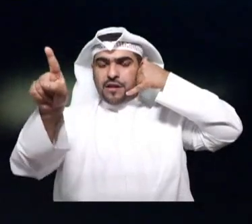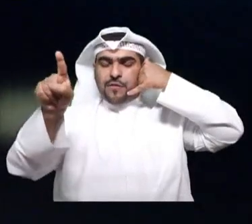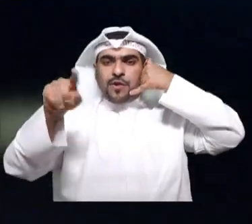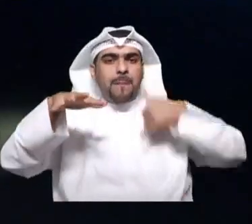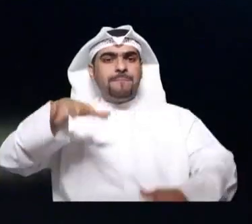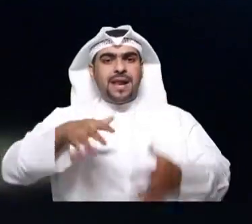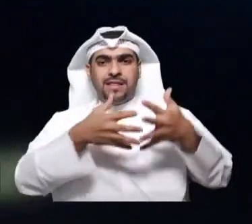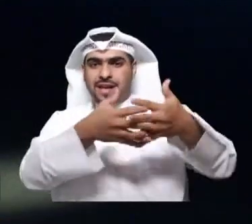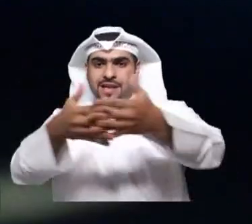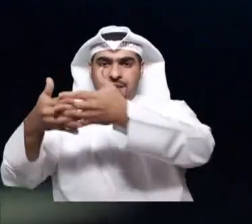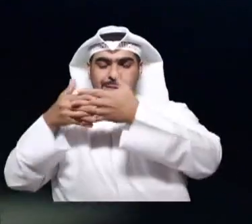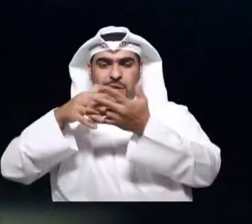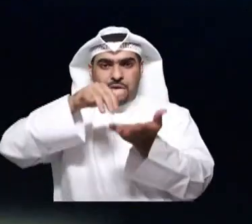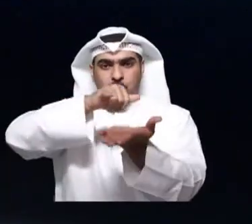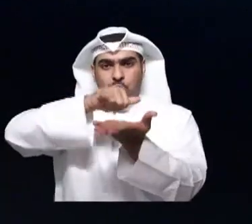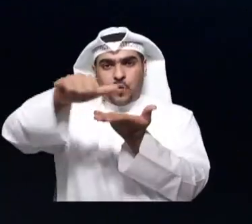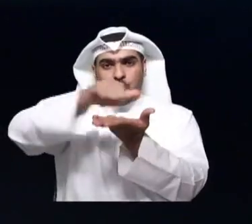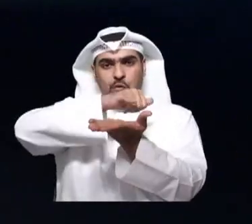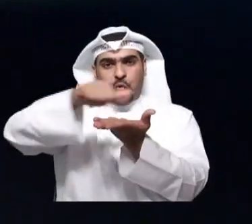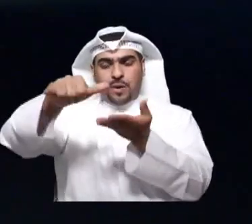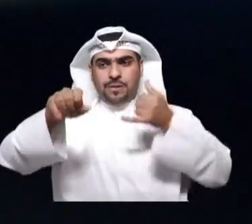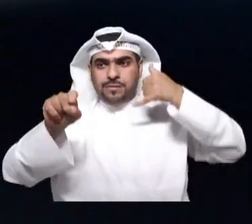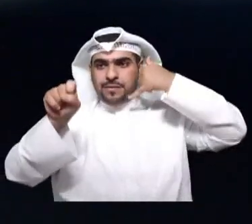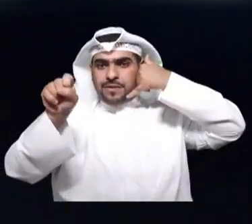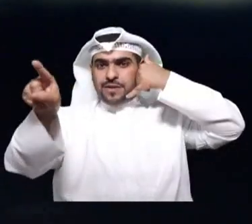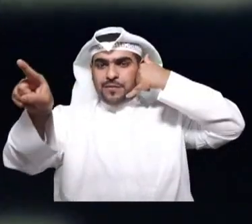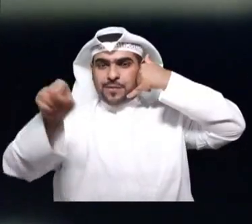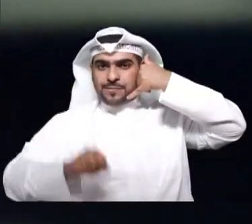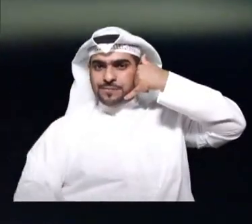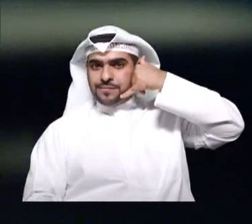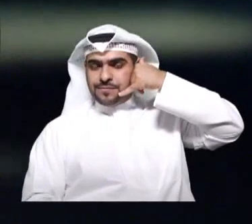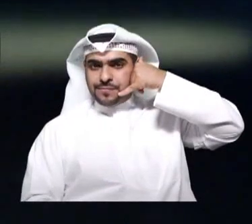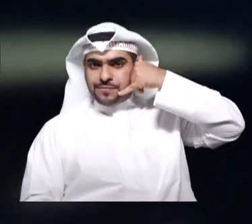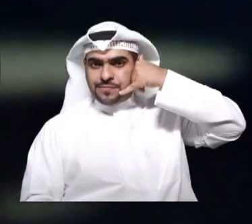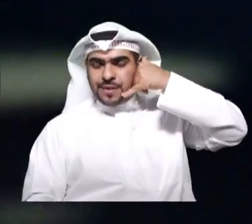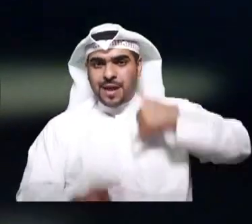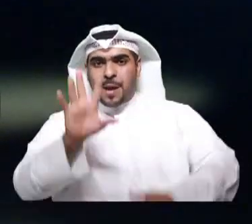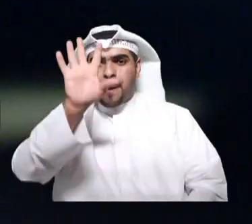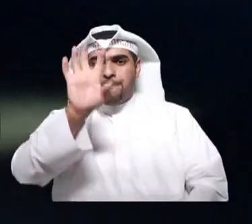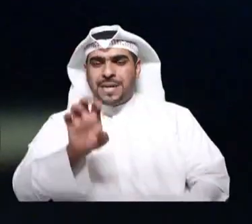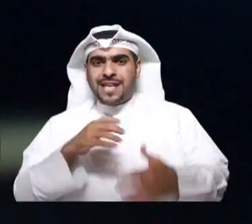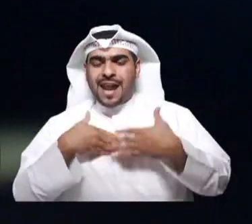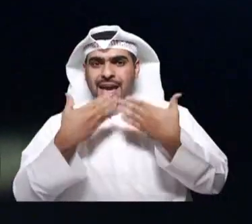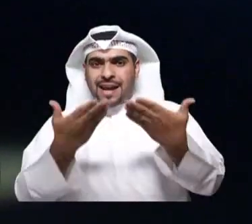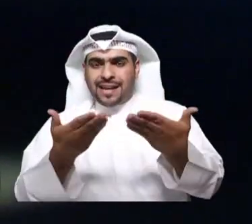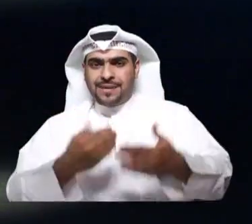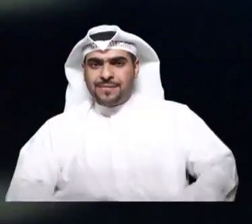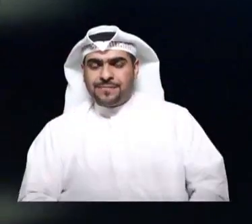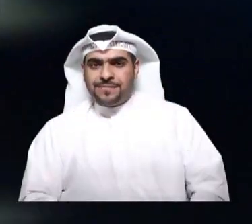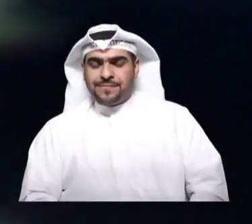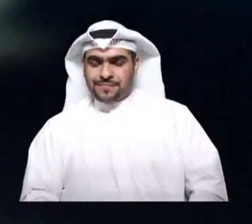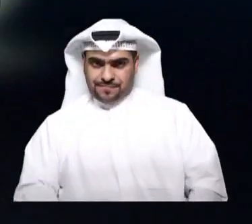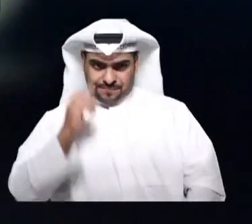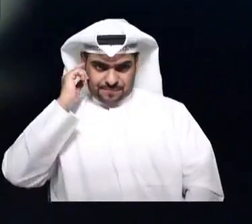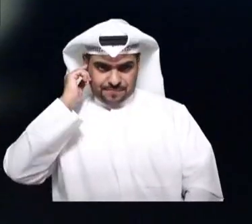مراسلنا، مراسل تلفزيون دولة الكويت أسامة عبد العزيز. أسامة، مساء الخير. خير وكل عام